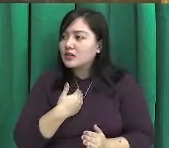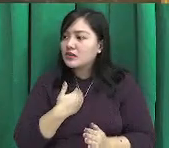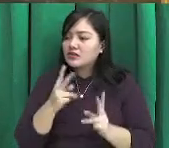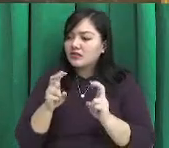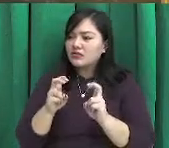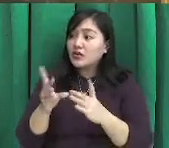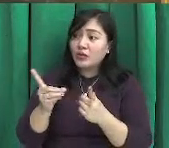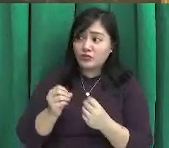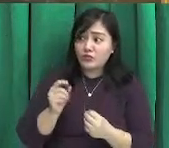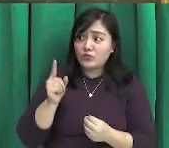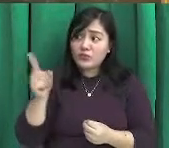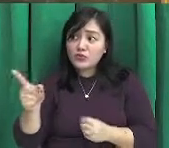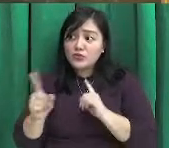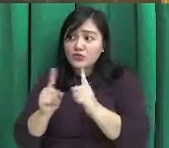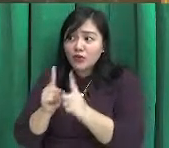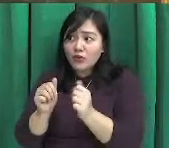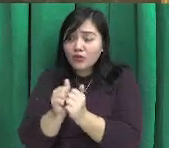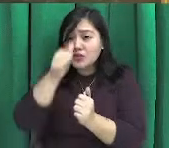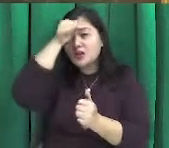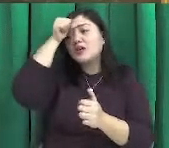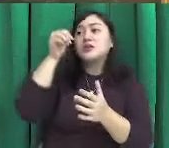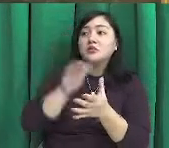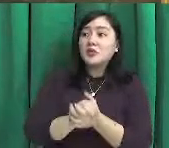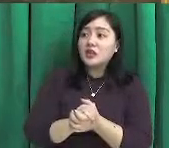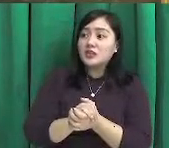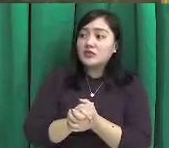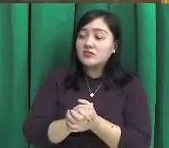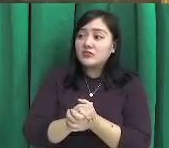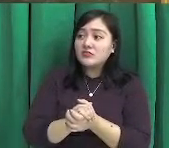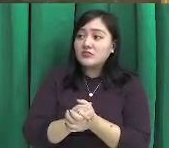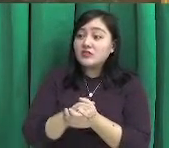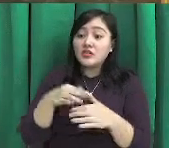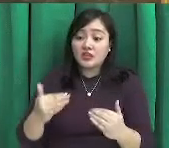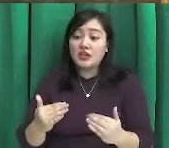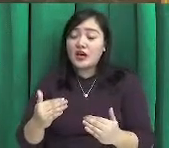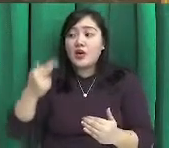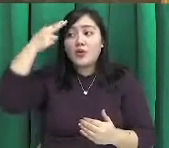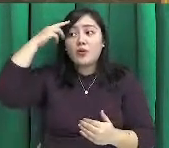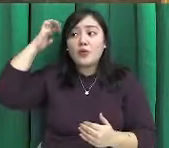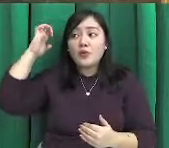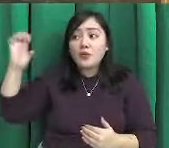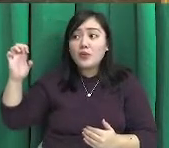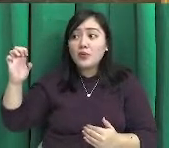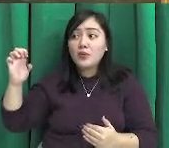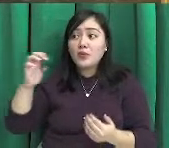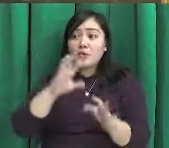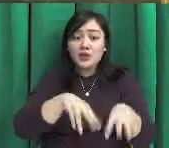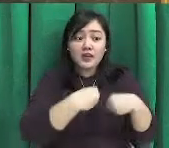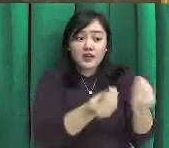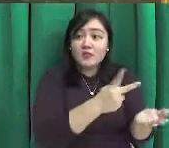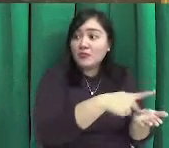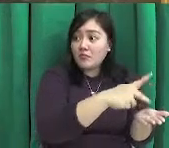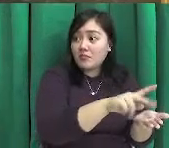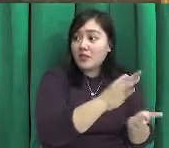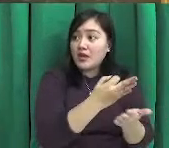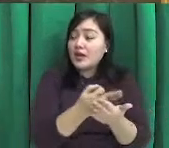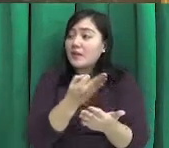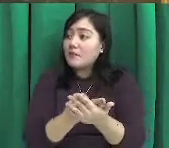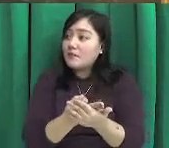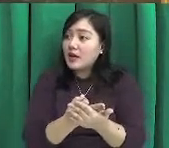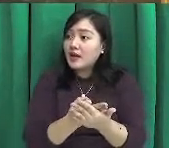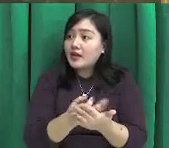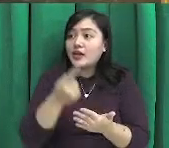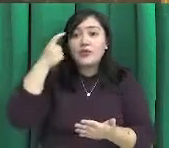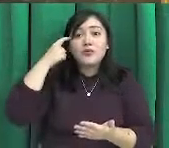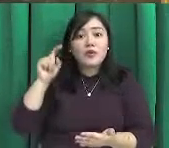ibibigay niya na ngayon yung ano niya. Hindi ako umimik sa nanay ko. Sumunod lang po kami. Pero nung inabot niya na po yung pera, umiyak po talaga